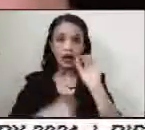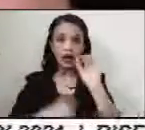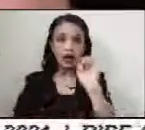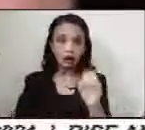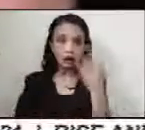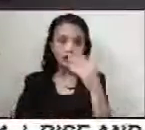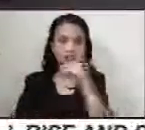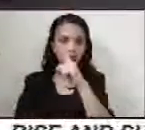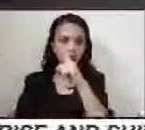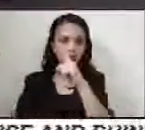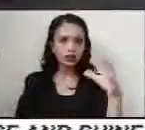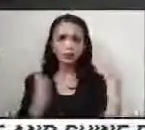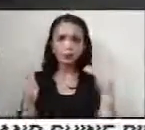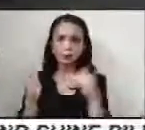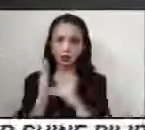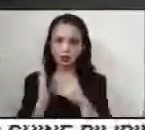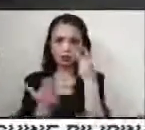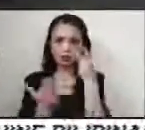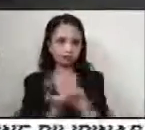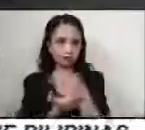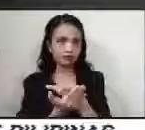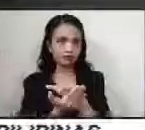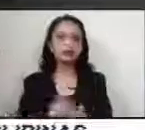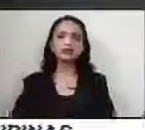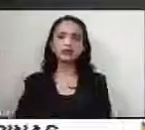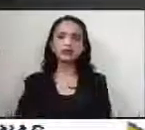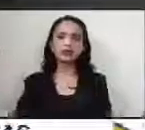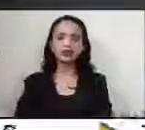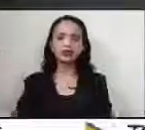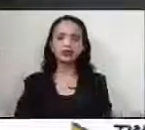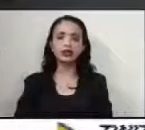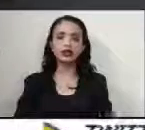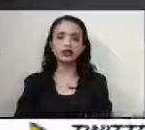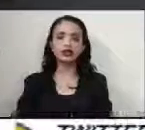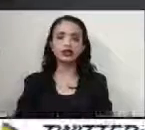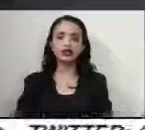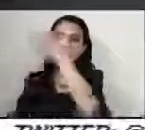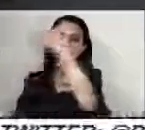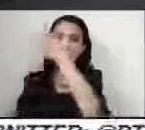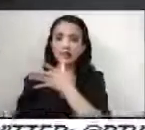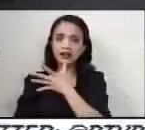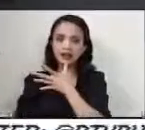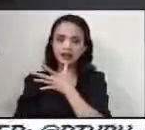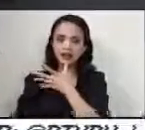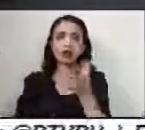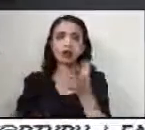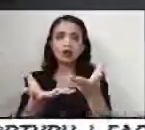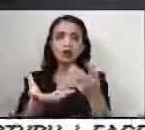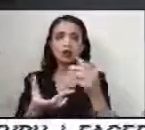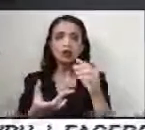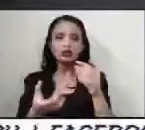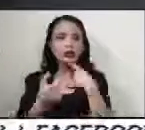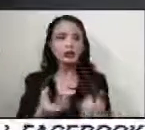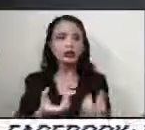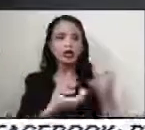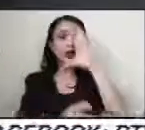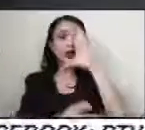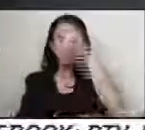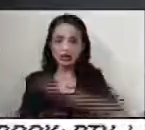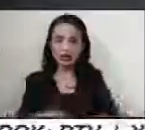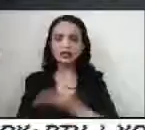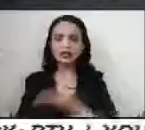sa kanyang nagawa. Dili na siya muundang uhilak. He was able to really understand na it cost a